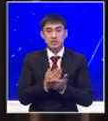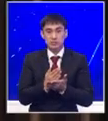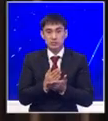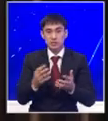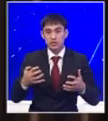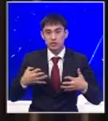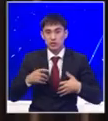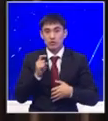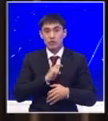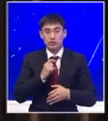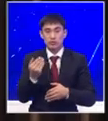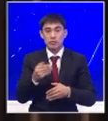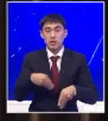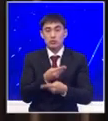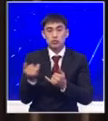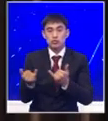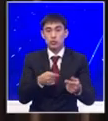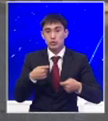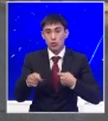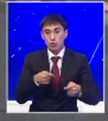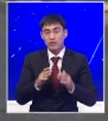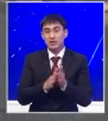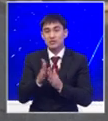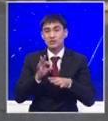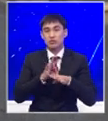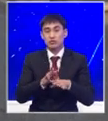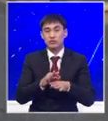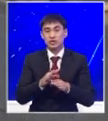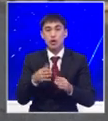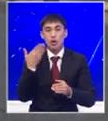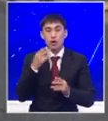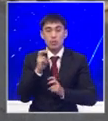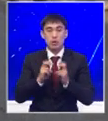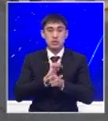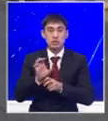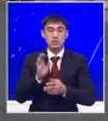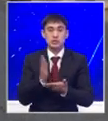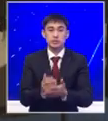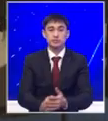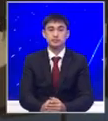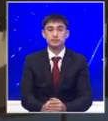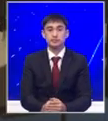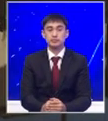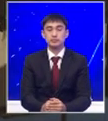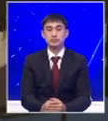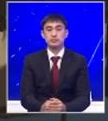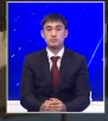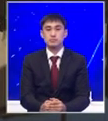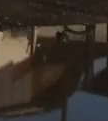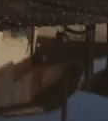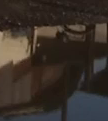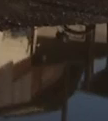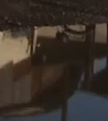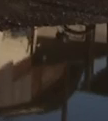животноводства предоставления услуг торговли растениеводства и лёгкой промышленности Гульназ Мустафа Жасулан Шангин